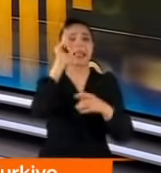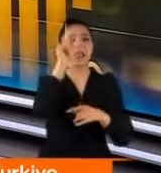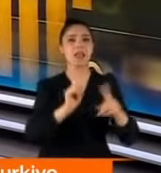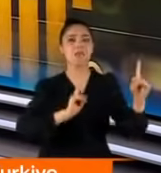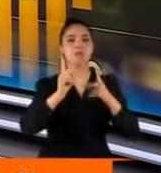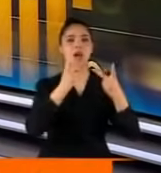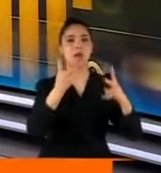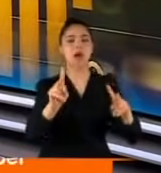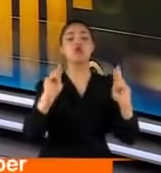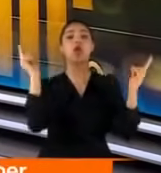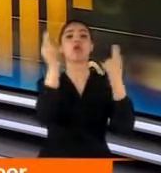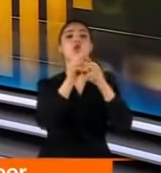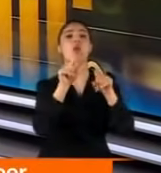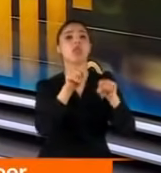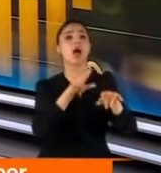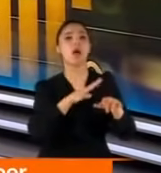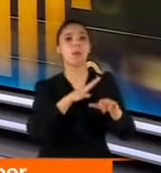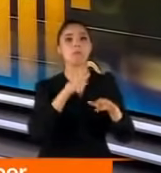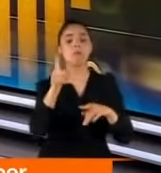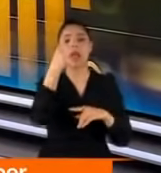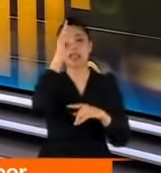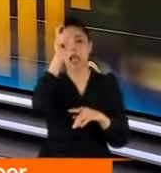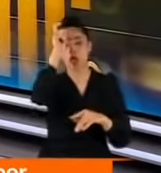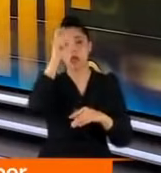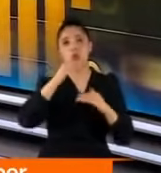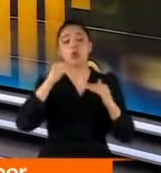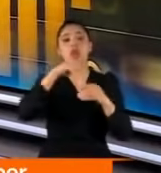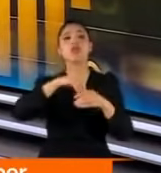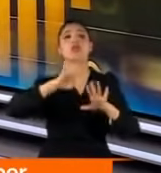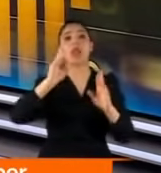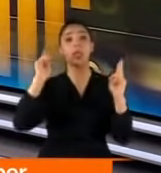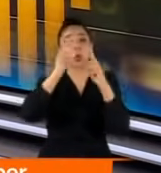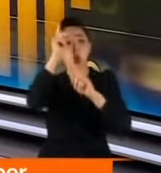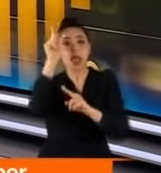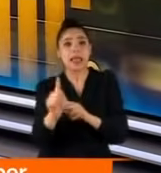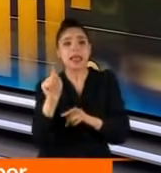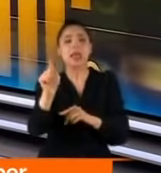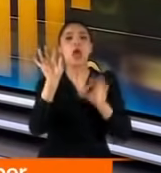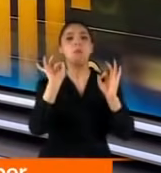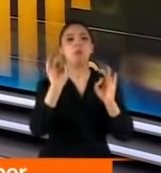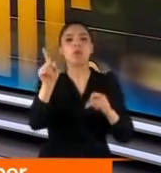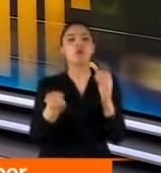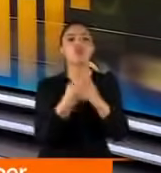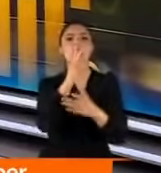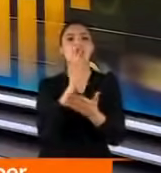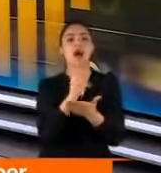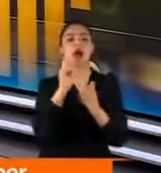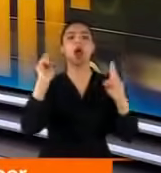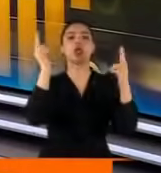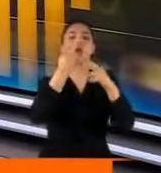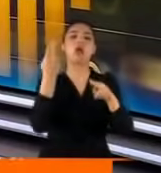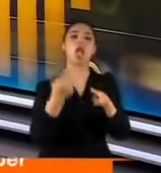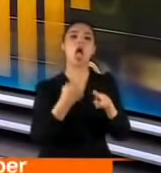da yakından takip ediyor bu davayı. Çünkü bu sadece Türkiye'de değil, dünyada da bir ilk. Ve muhtemel ki çıkacak karar da dünyada